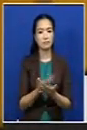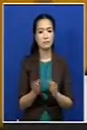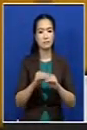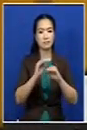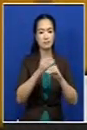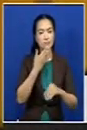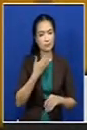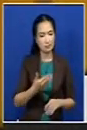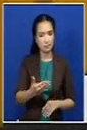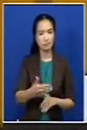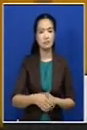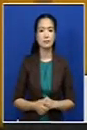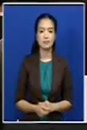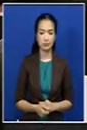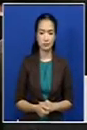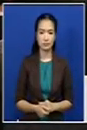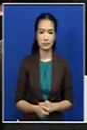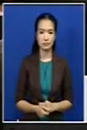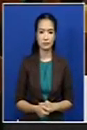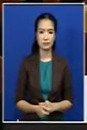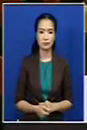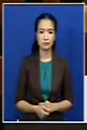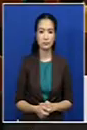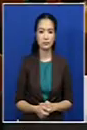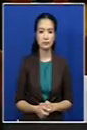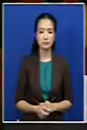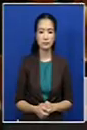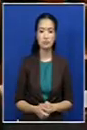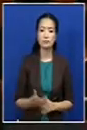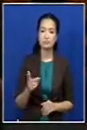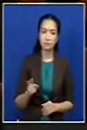ากขึ้นและยั่งยืนด้วยค่ะ ปฏิเสธไม่ได้แหละครับว่าโฮ